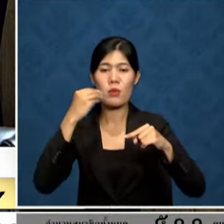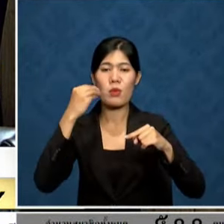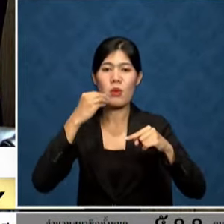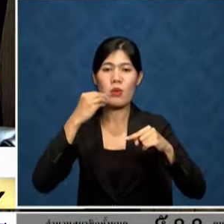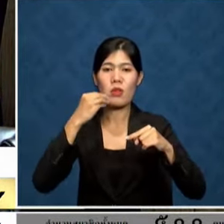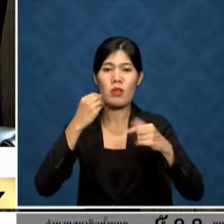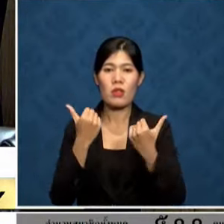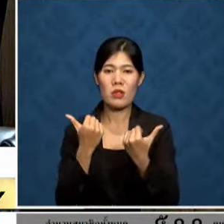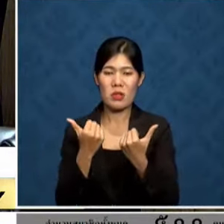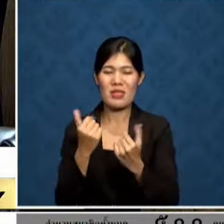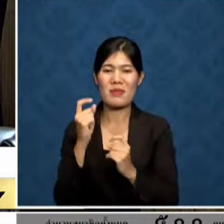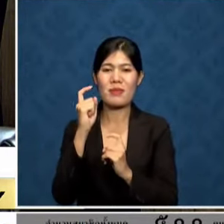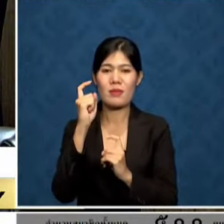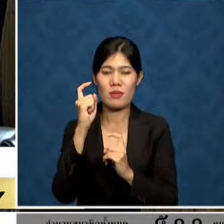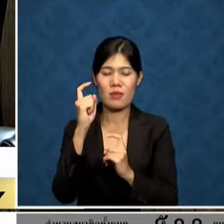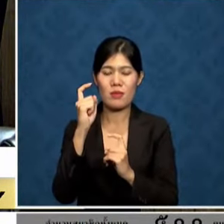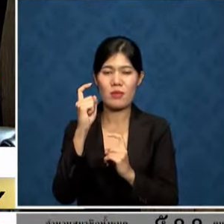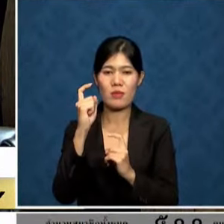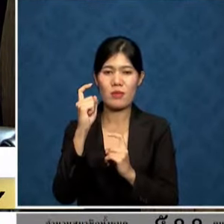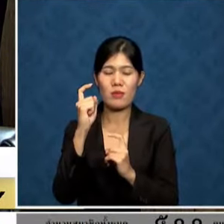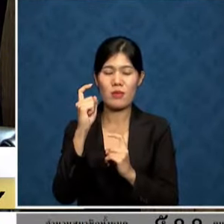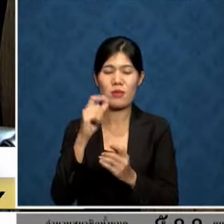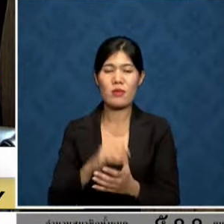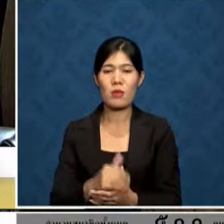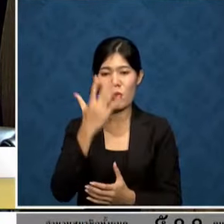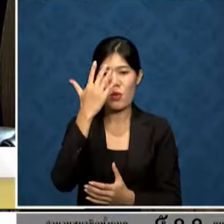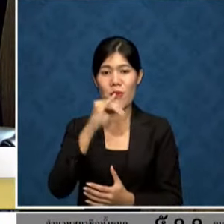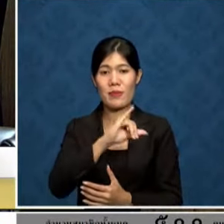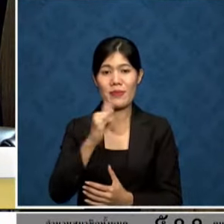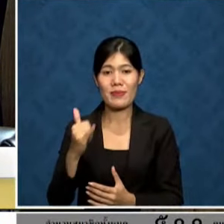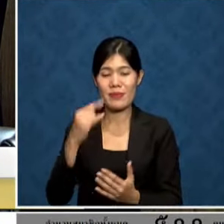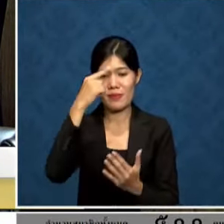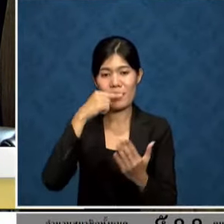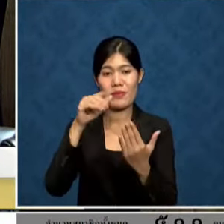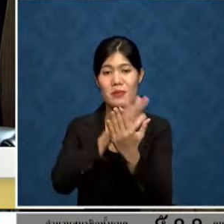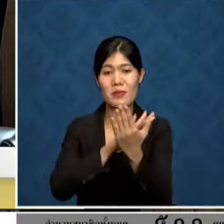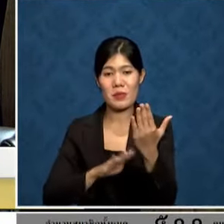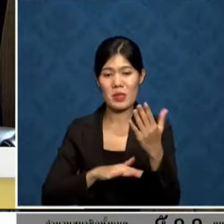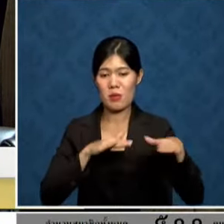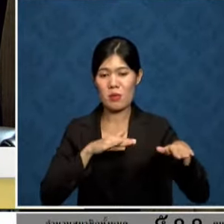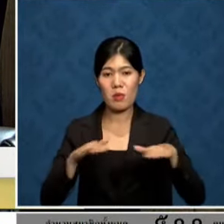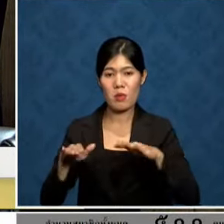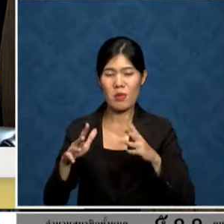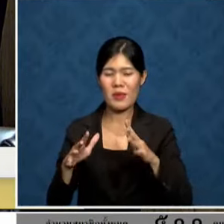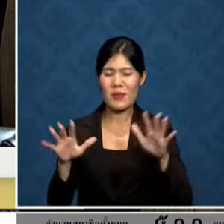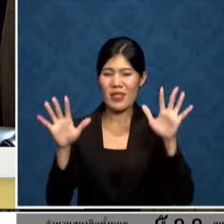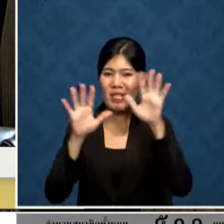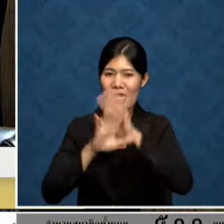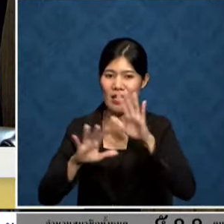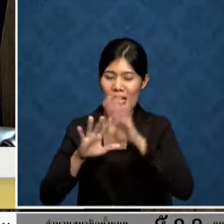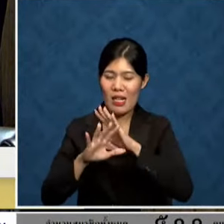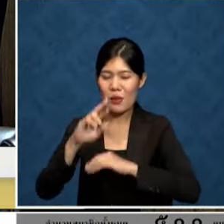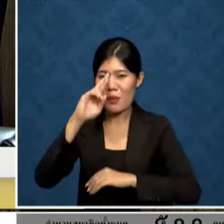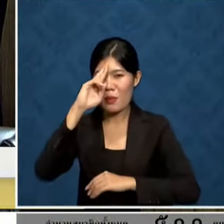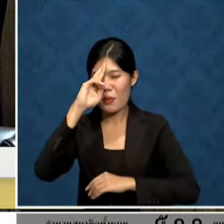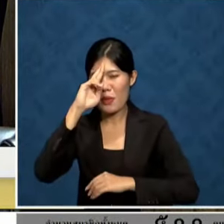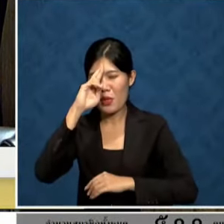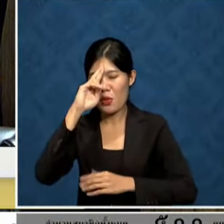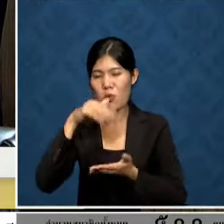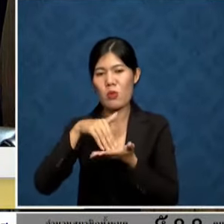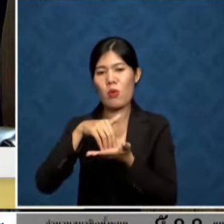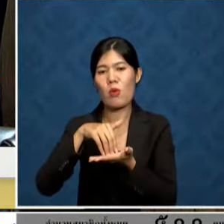ภาวะความเสี่ยงค่ะที่จะทำให้ประเทศเนี่ยไม่มีความพร้อมเหมือนคนเป็นภูมิคุ้มกันไม่ดีอ่ะค่ะไม่มี